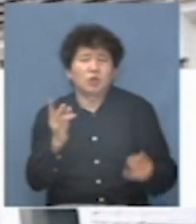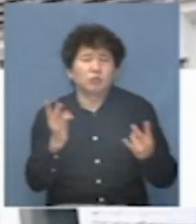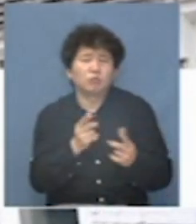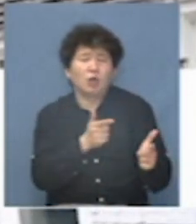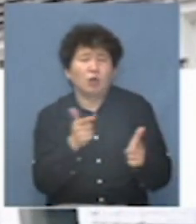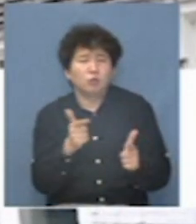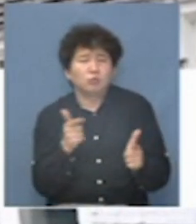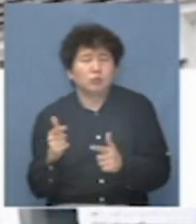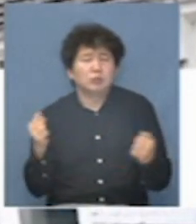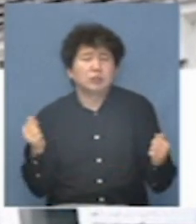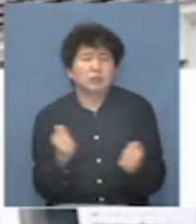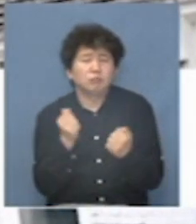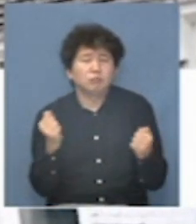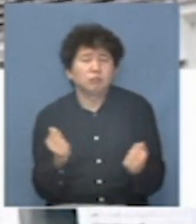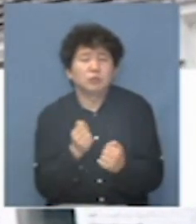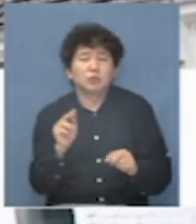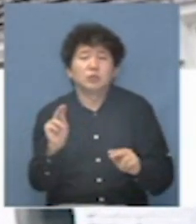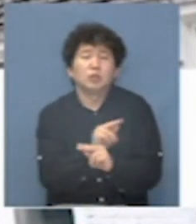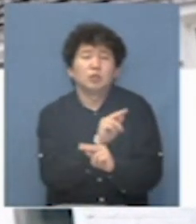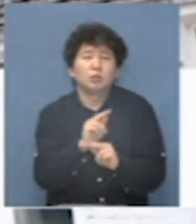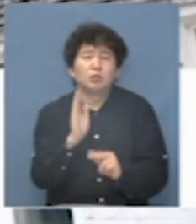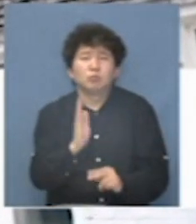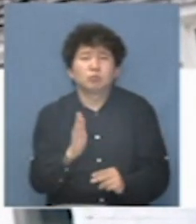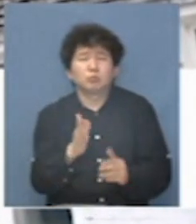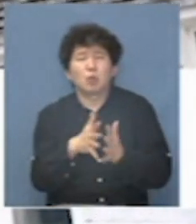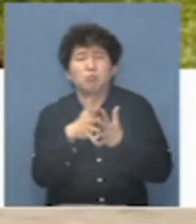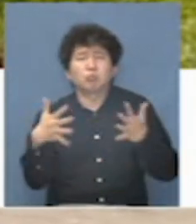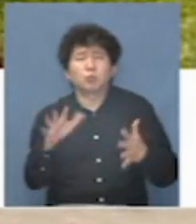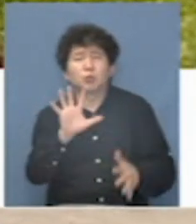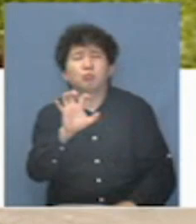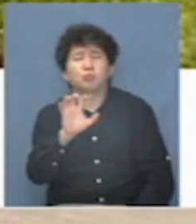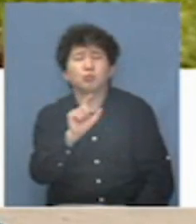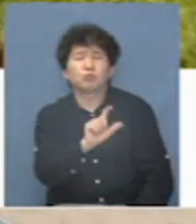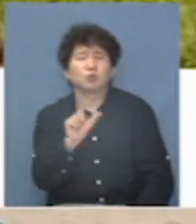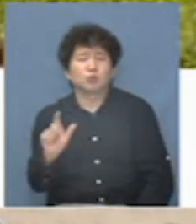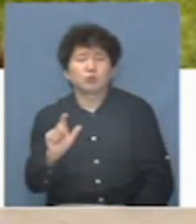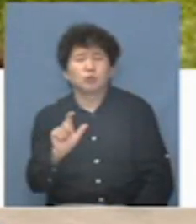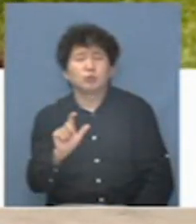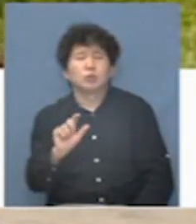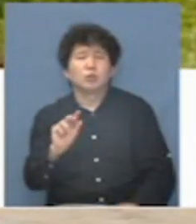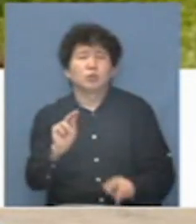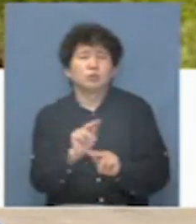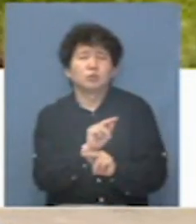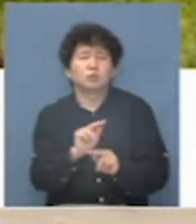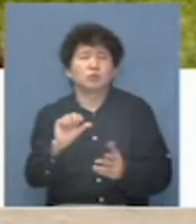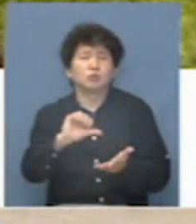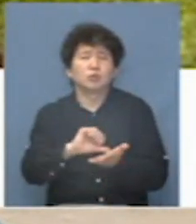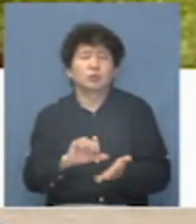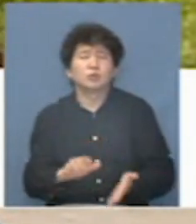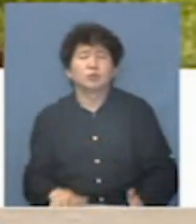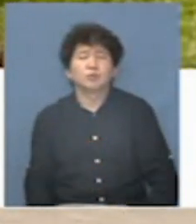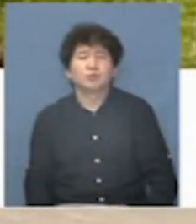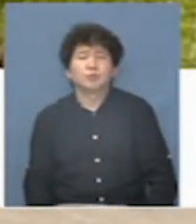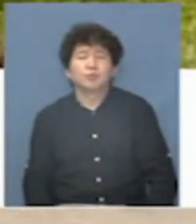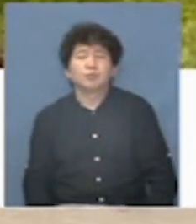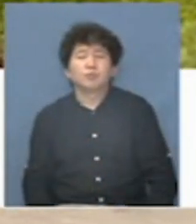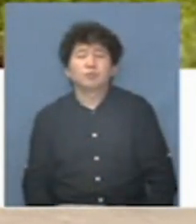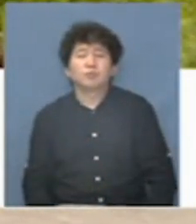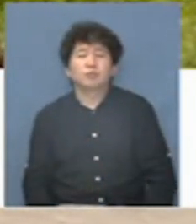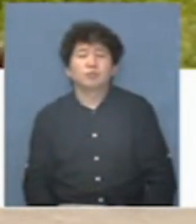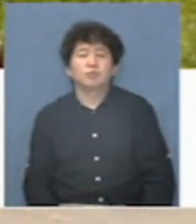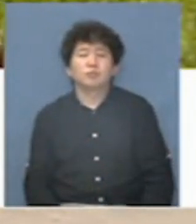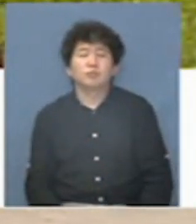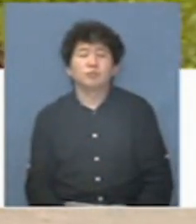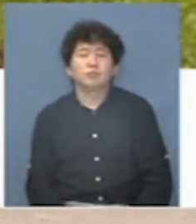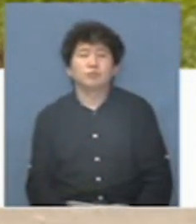Согласно данным, в ремонте будет задействовано порядка 500 человек. В настоящее время запросили полностью список поставки материалов уже